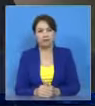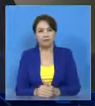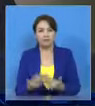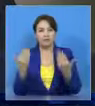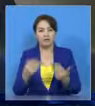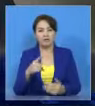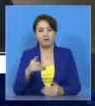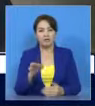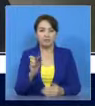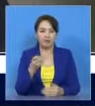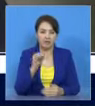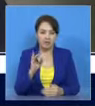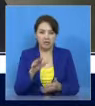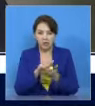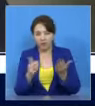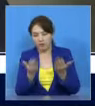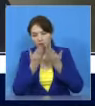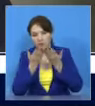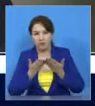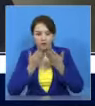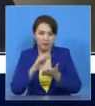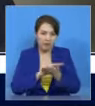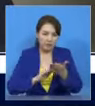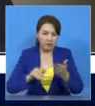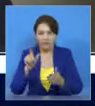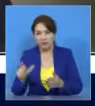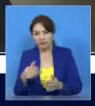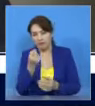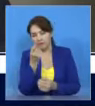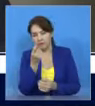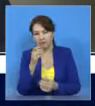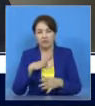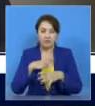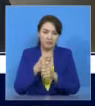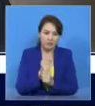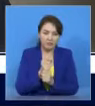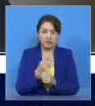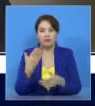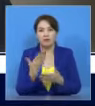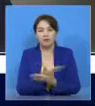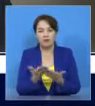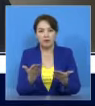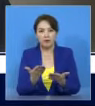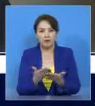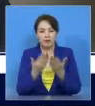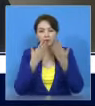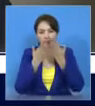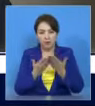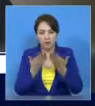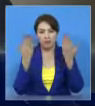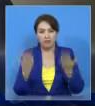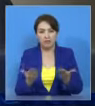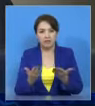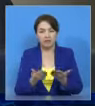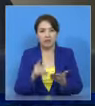Қазір брайльша оқитын жазатын адамдар азайып бара жатыр, егде адамдар. Олардың оқуы да қазір